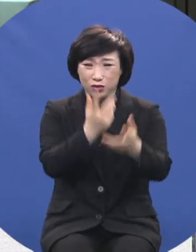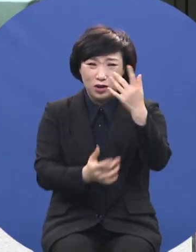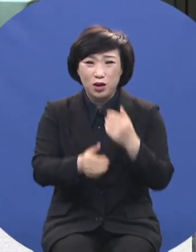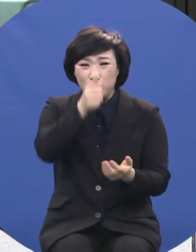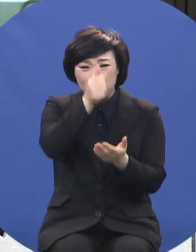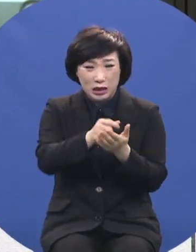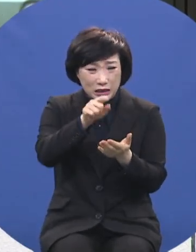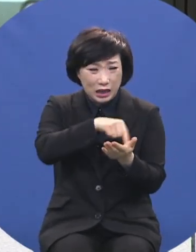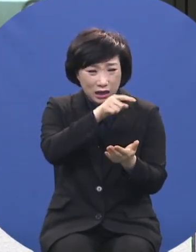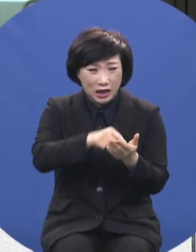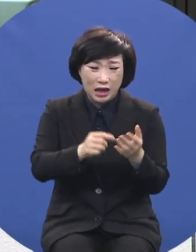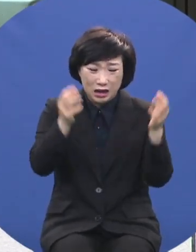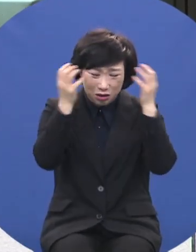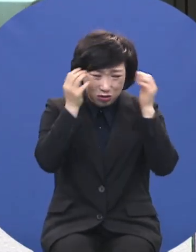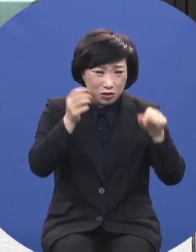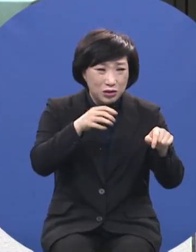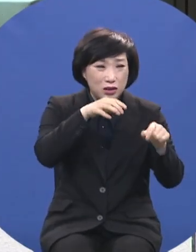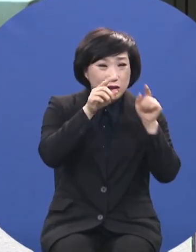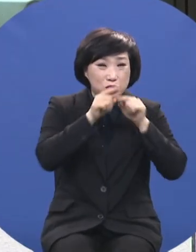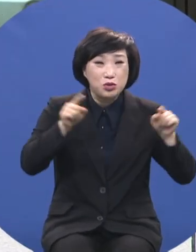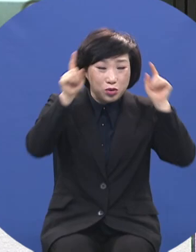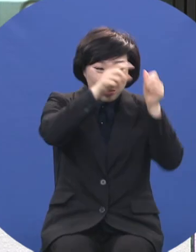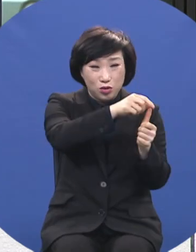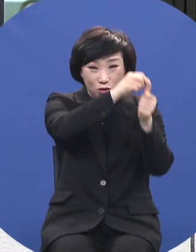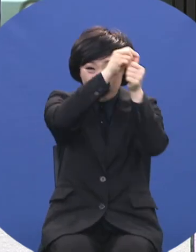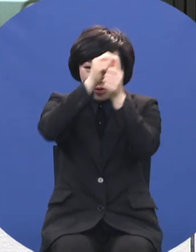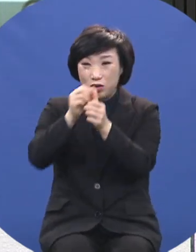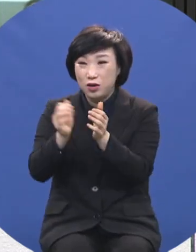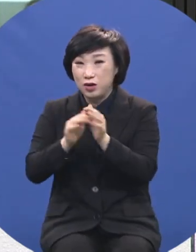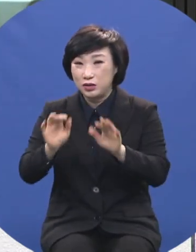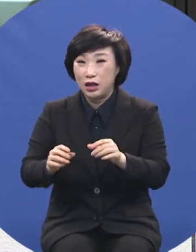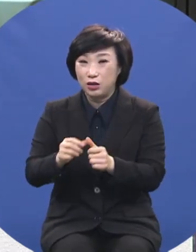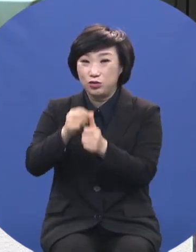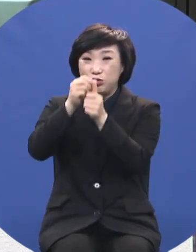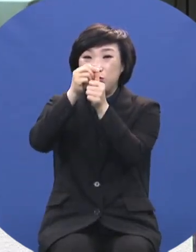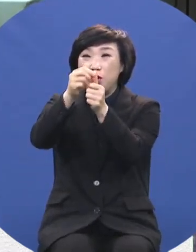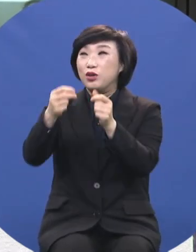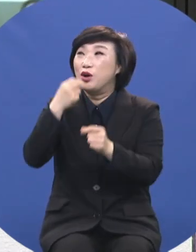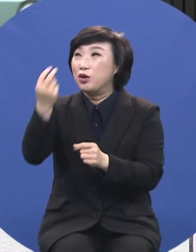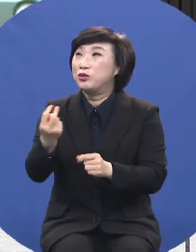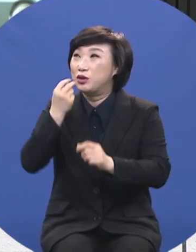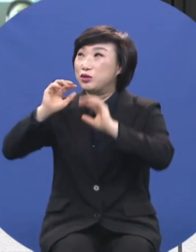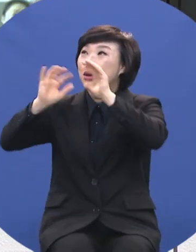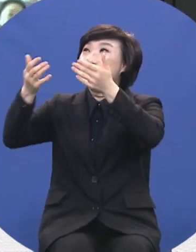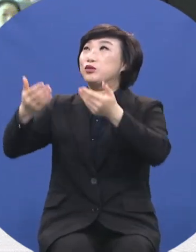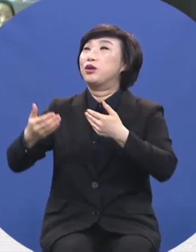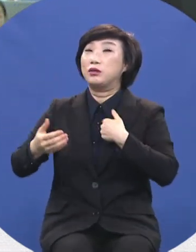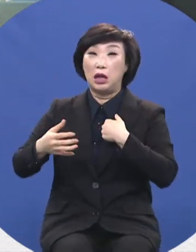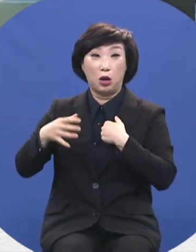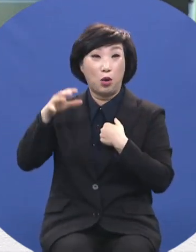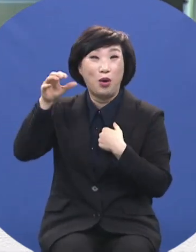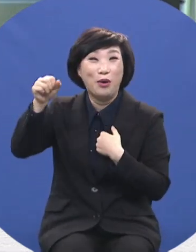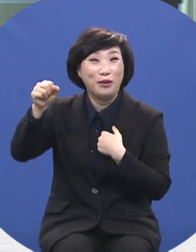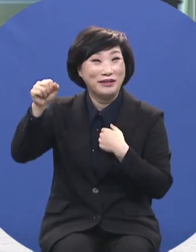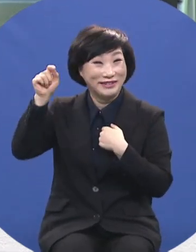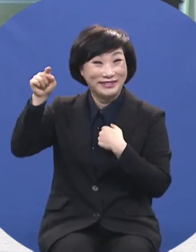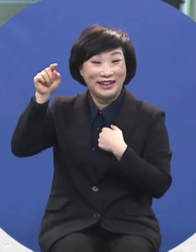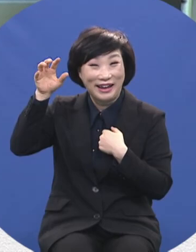죄값으로 당할 지옥에서 건져서 나를 살려서 영생과 천국을 보여줬다. 이건 내 몫이야, 내